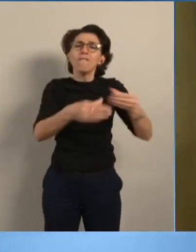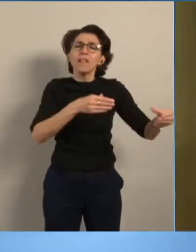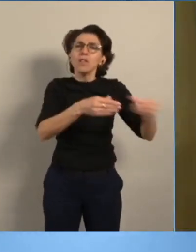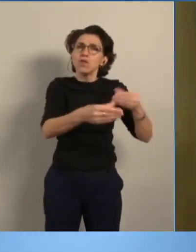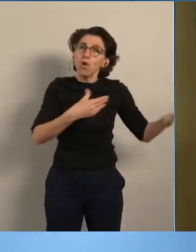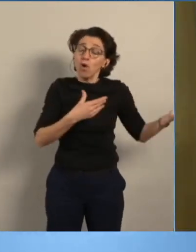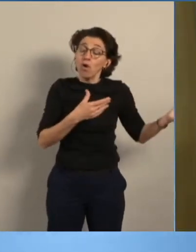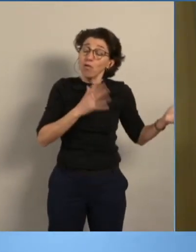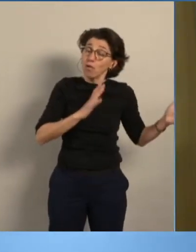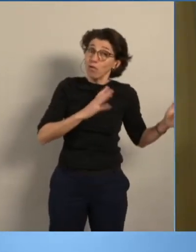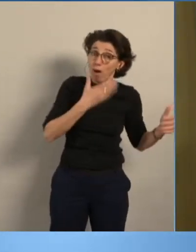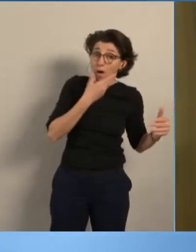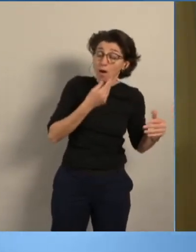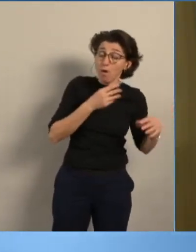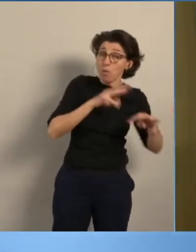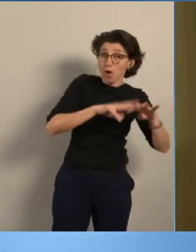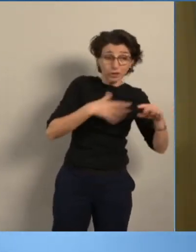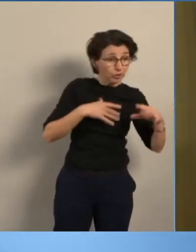vivre.